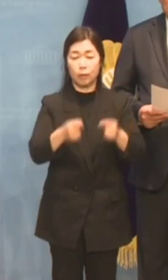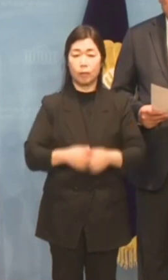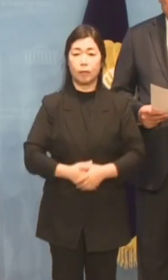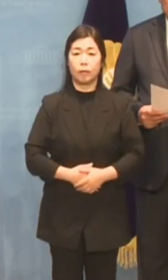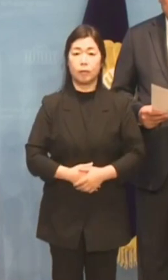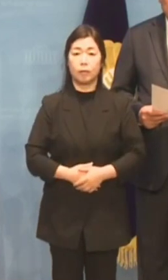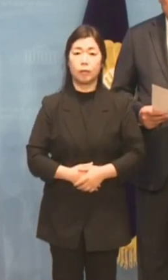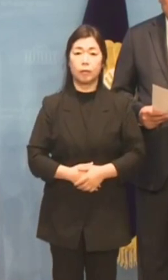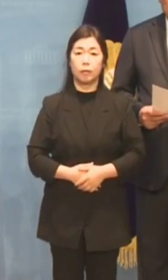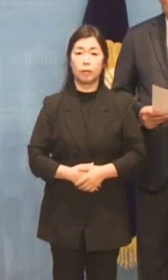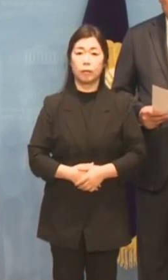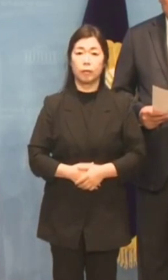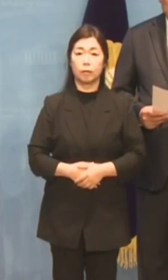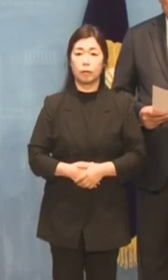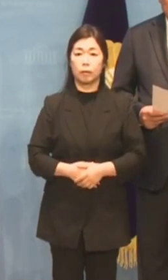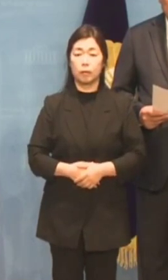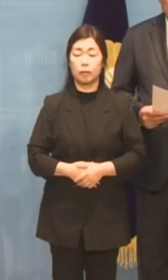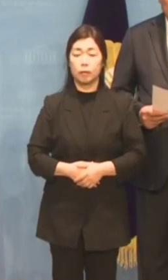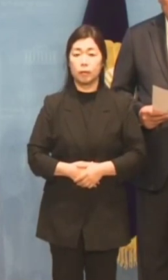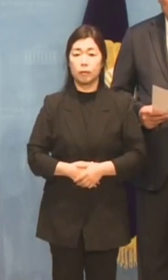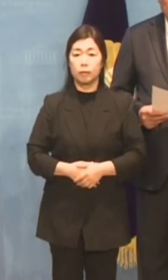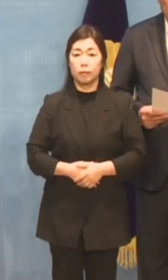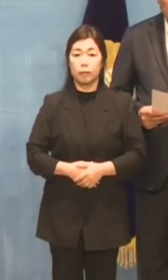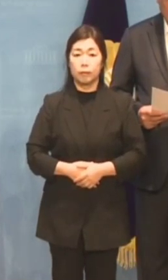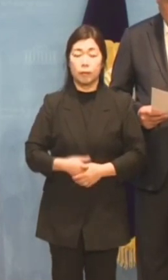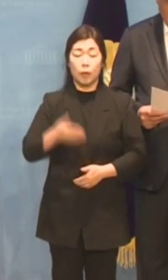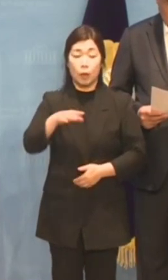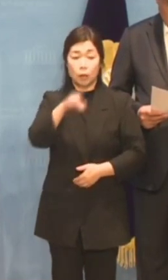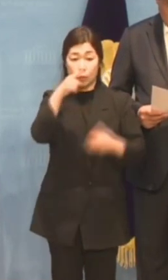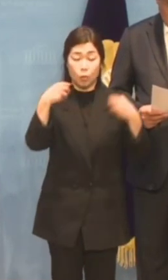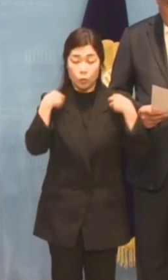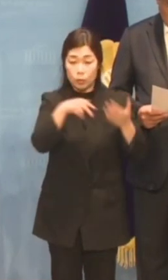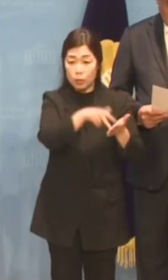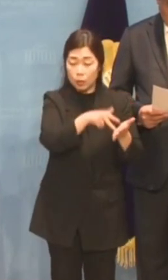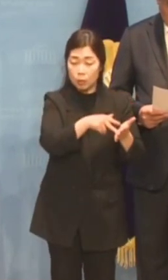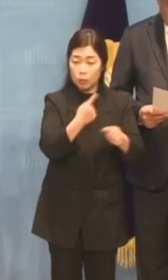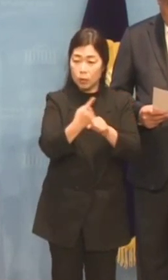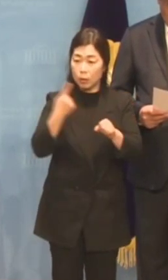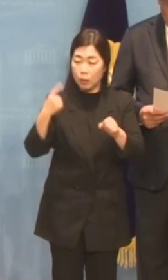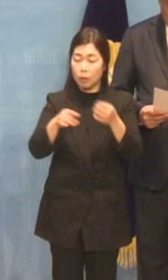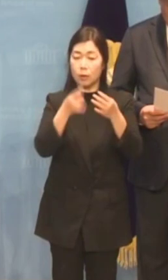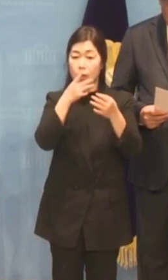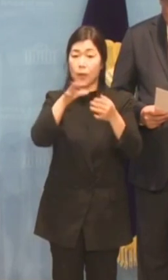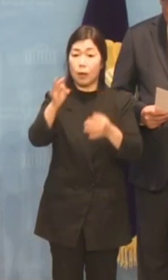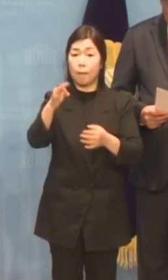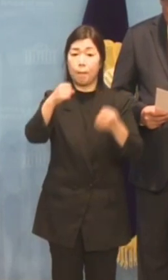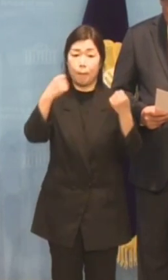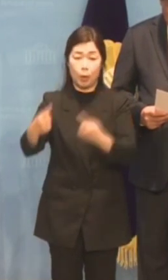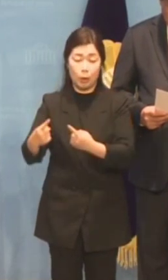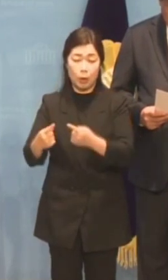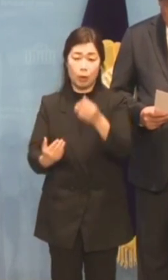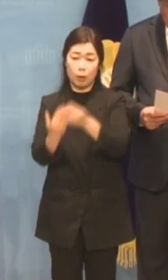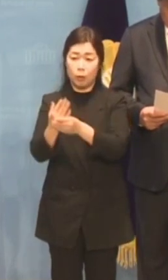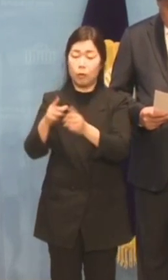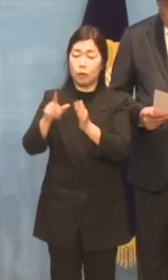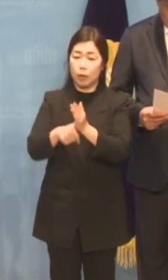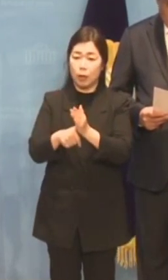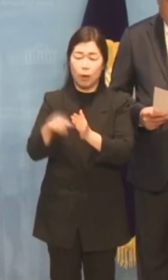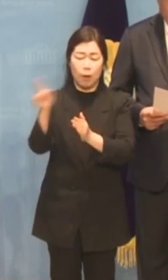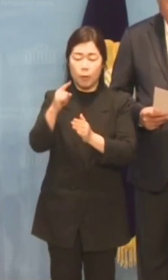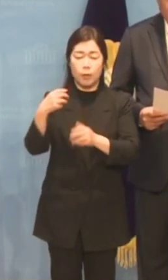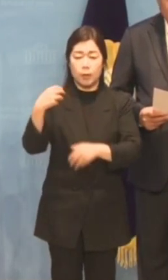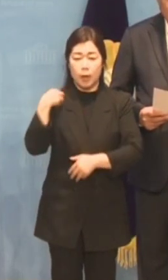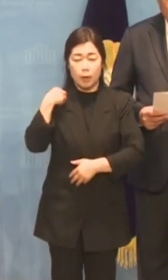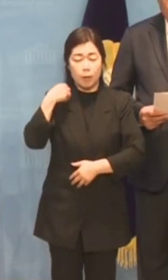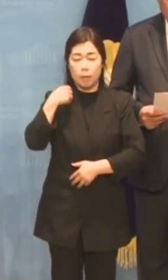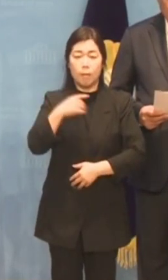때문 아니겠습니까? 그럼에도 정부 여당은 작년 쌀값 폭락 사태에 대해 아무런